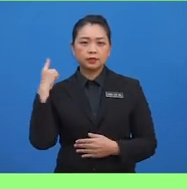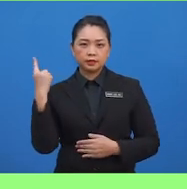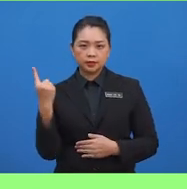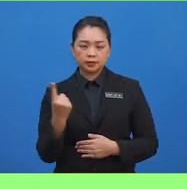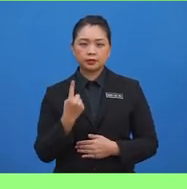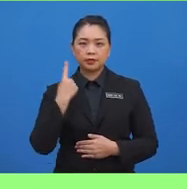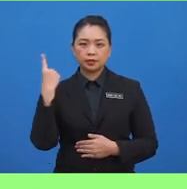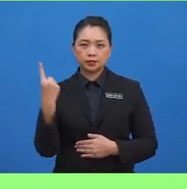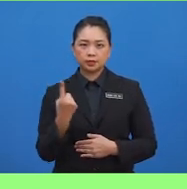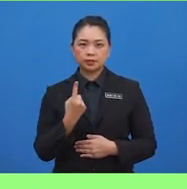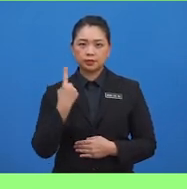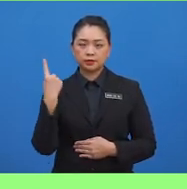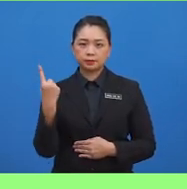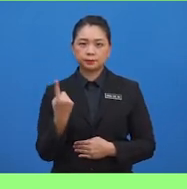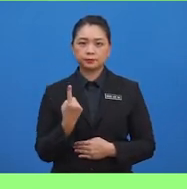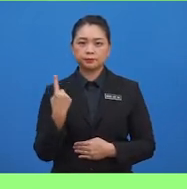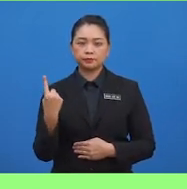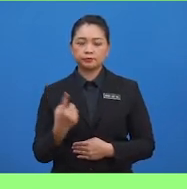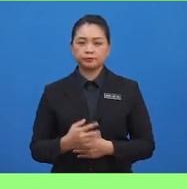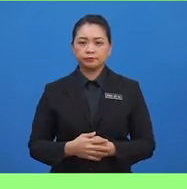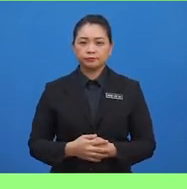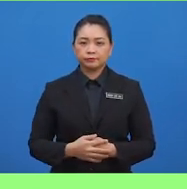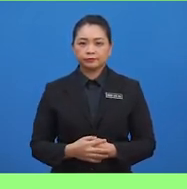tenang Setia sedih